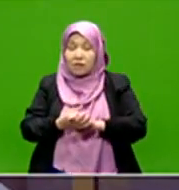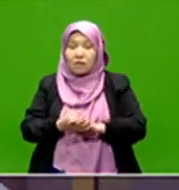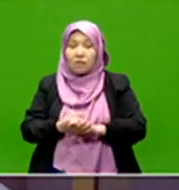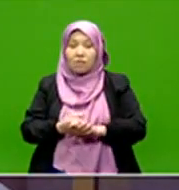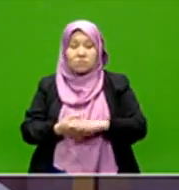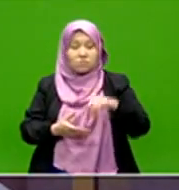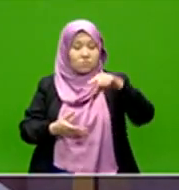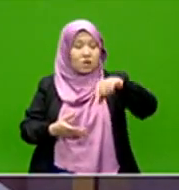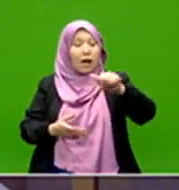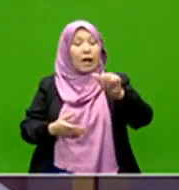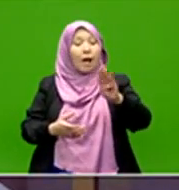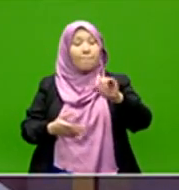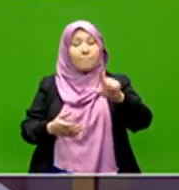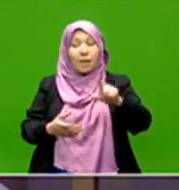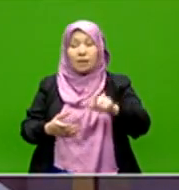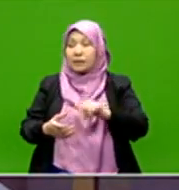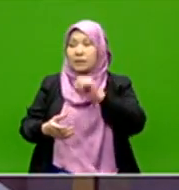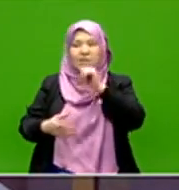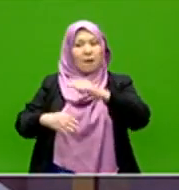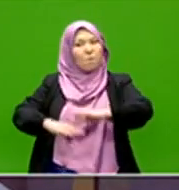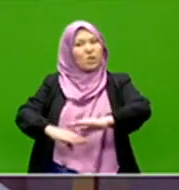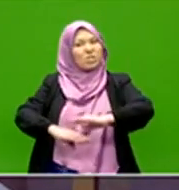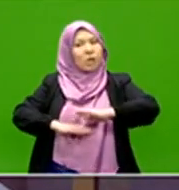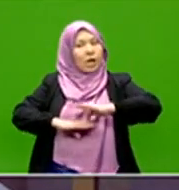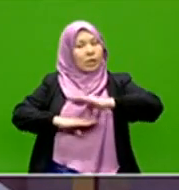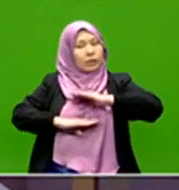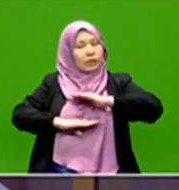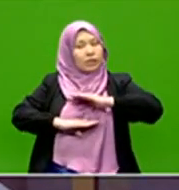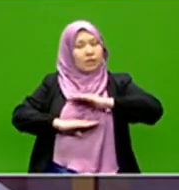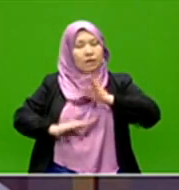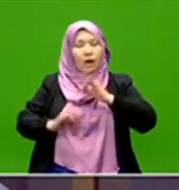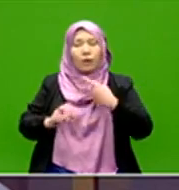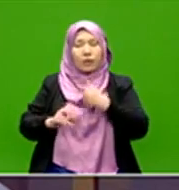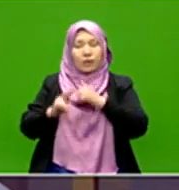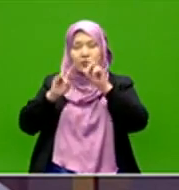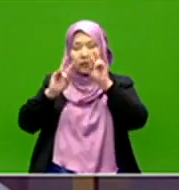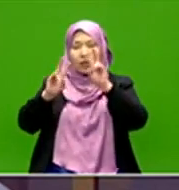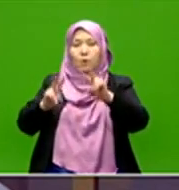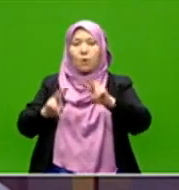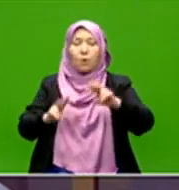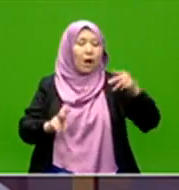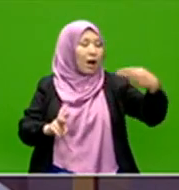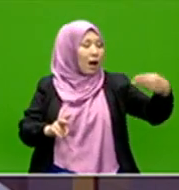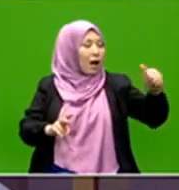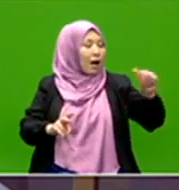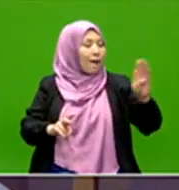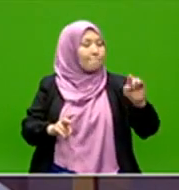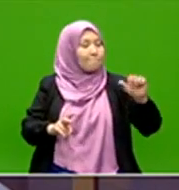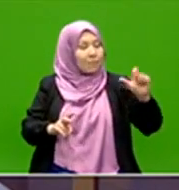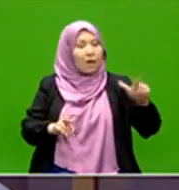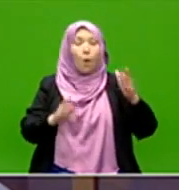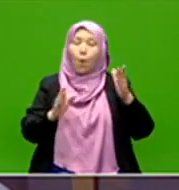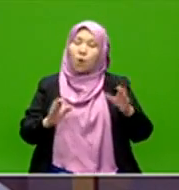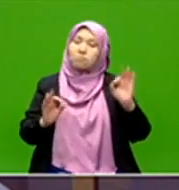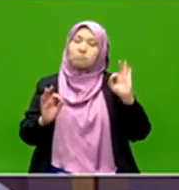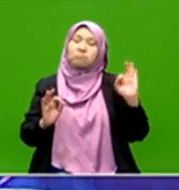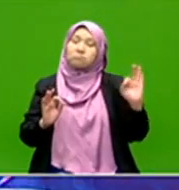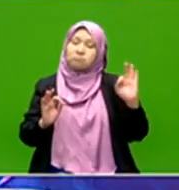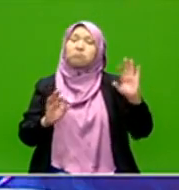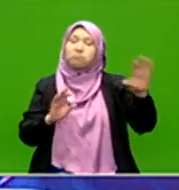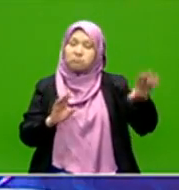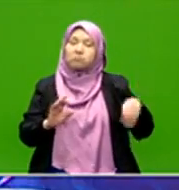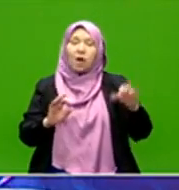puhati. Qabil tak puhati. Betul. Dan kalau kita perasan, Habil dia orangnya okey, diterima dan